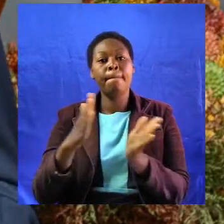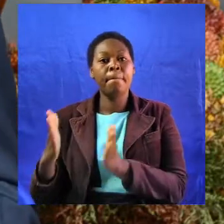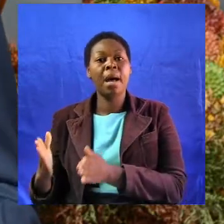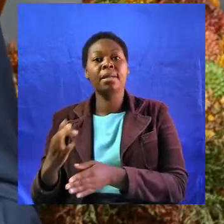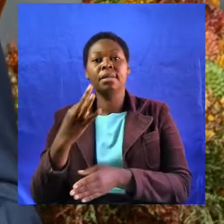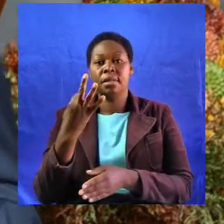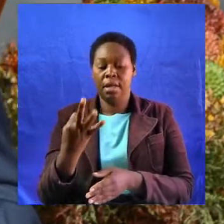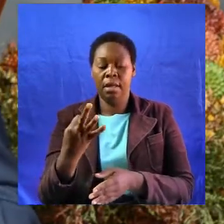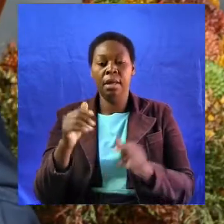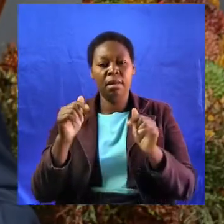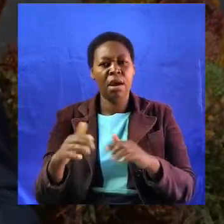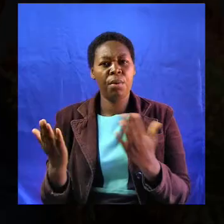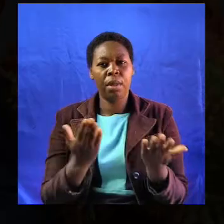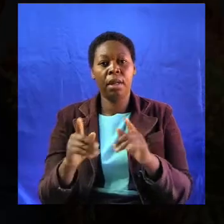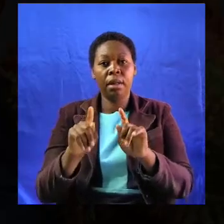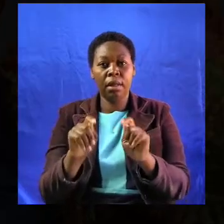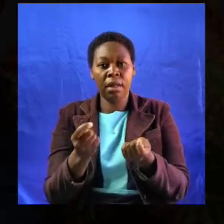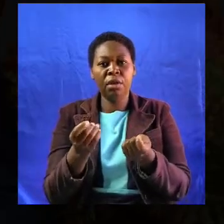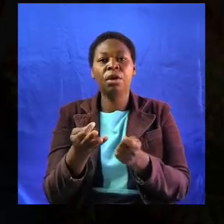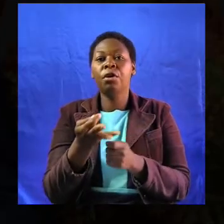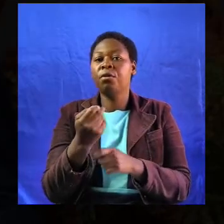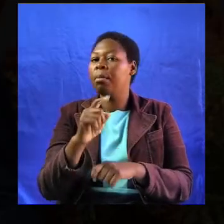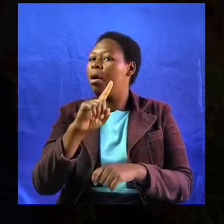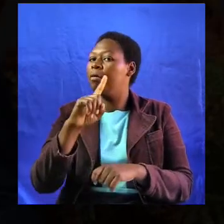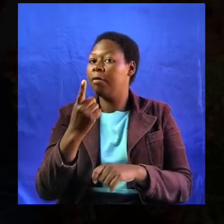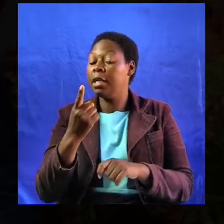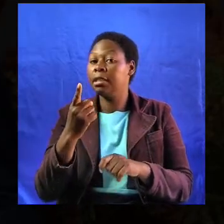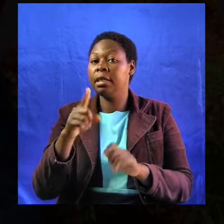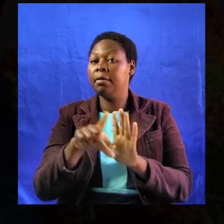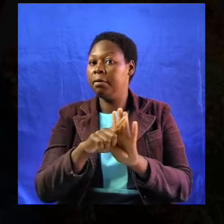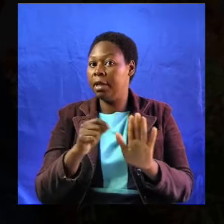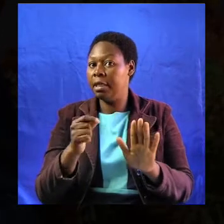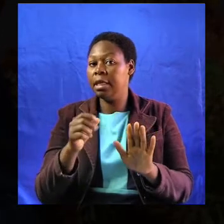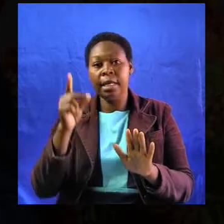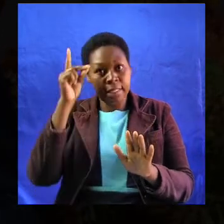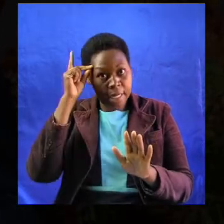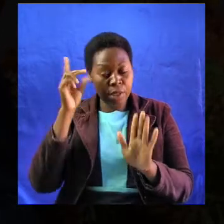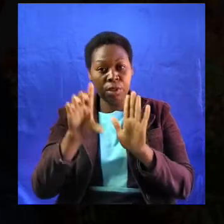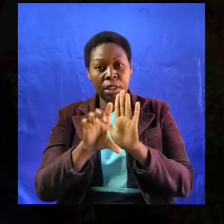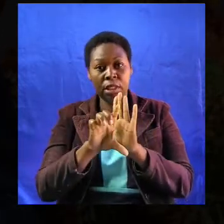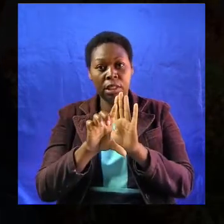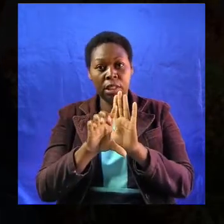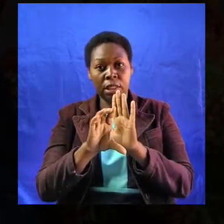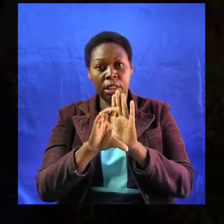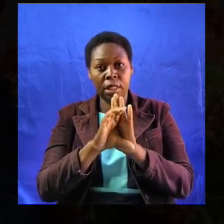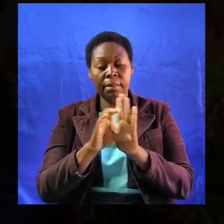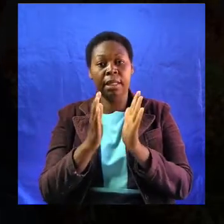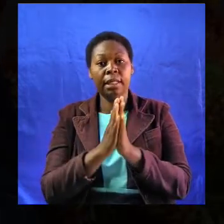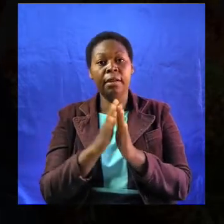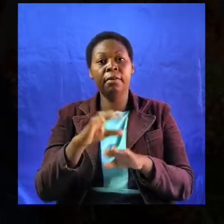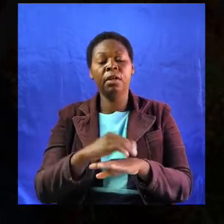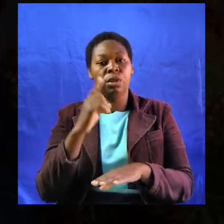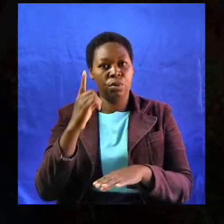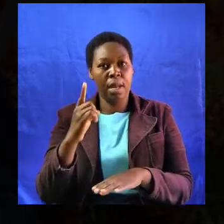Daniel 10 verse 1. Negore rechitatu raKoresh mambo wePezhia chimwe chinhu